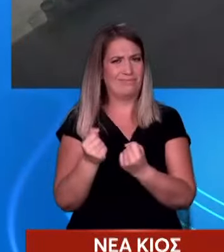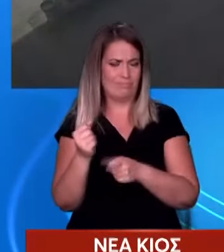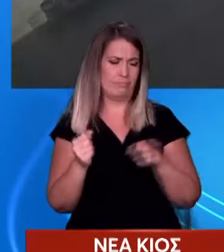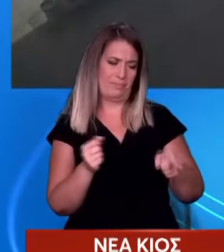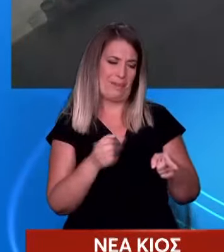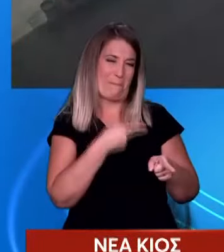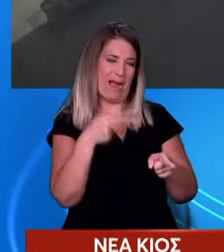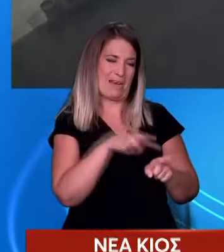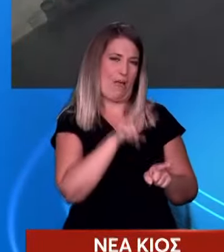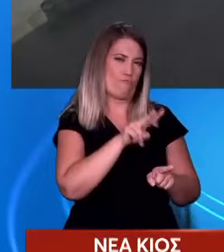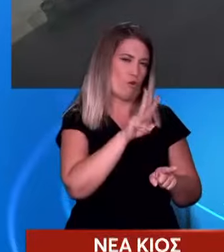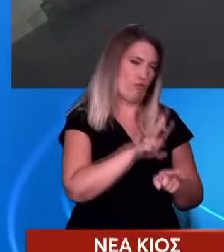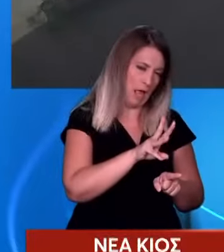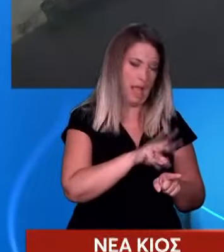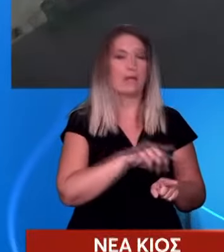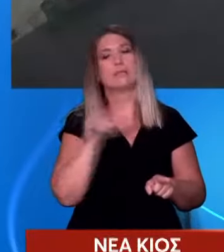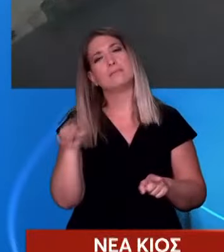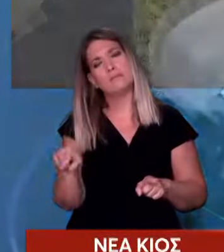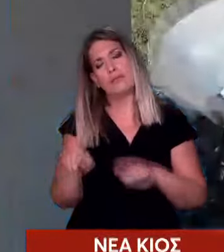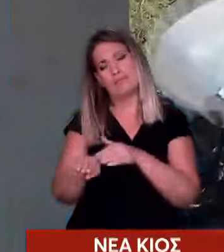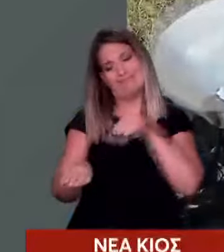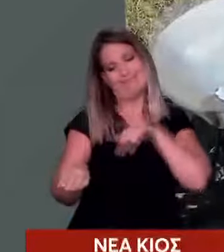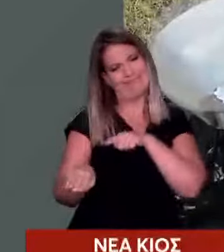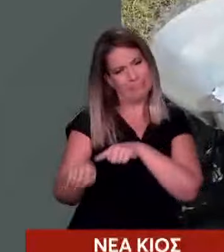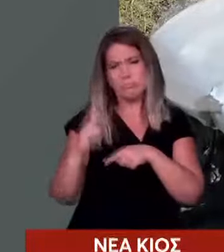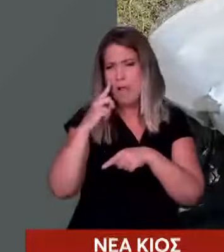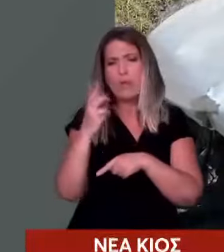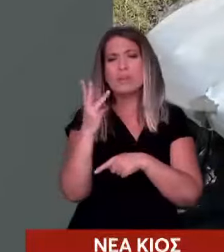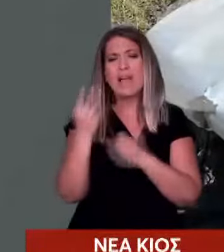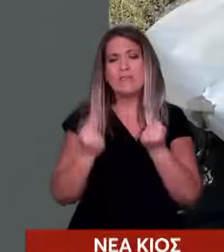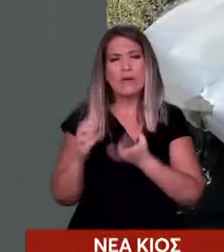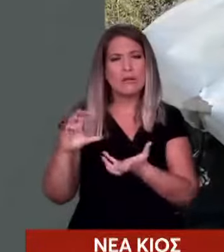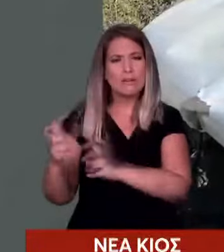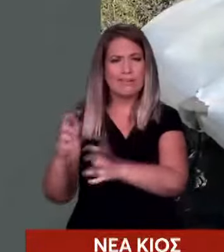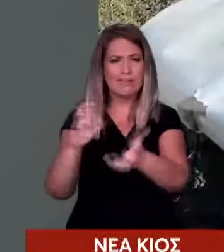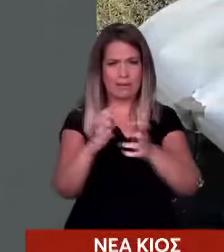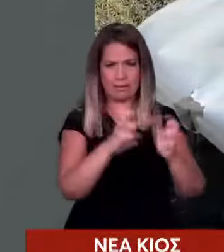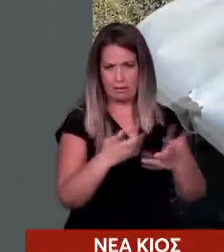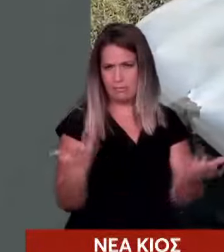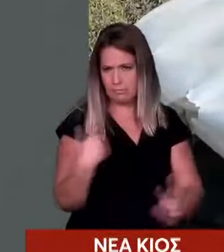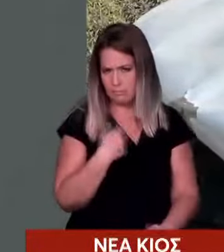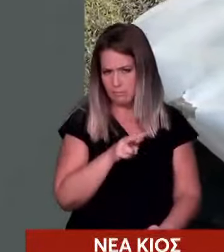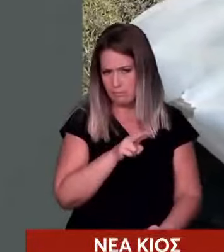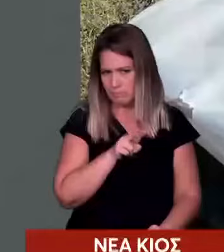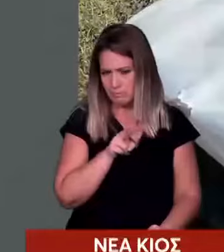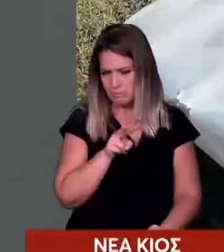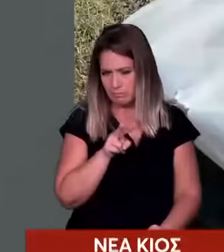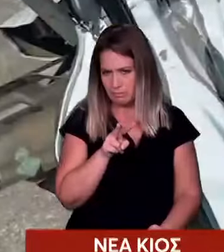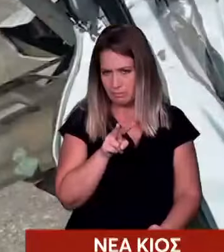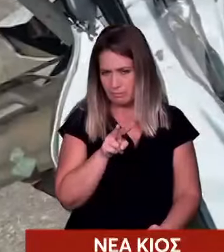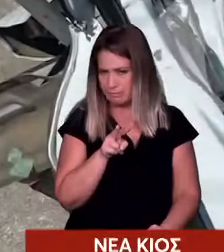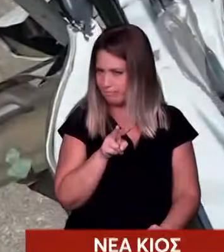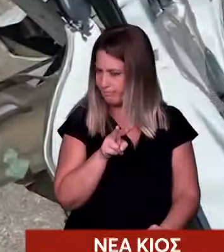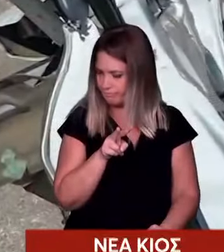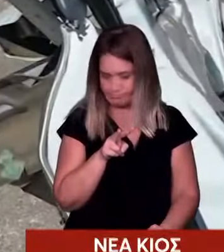αλλά και το αυτοκίνητο που οδηγούσε ο Αλέξης που είναι δίπλα μου, ειλικρινά